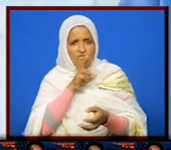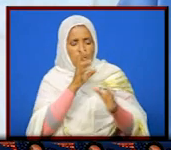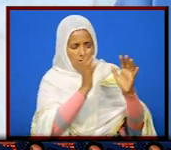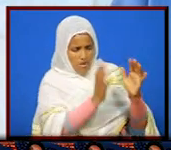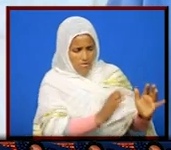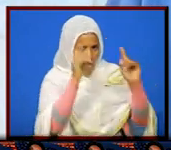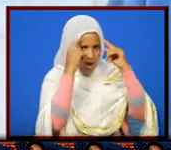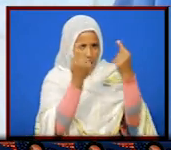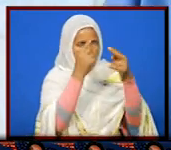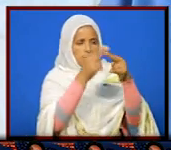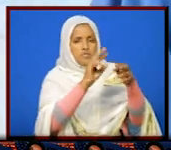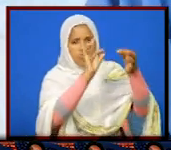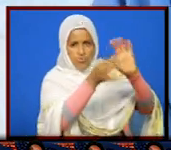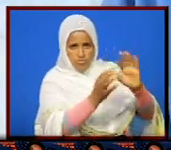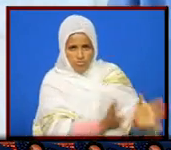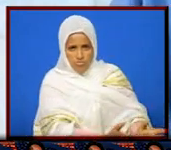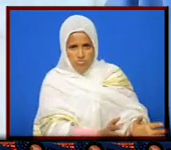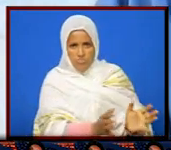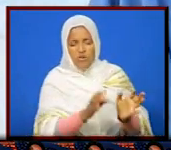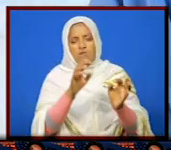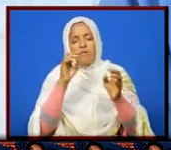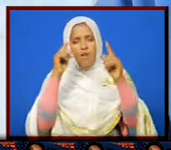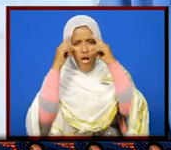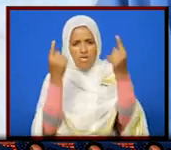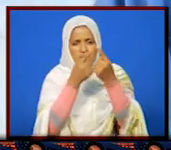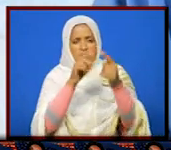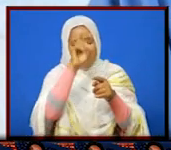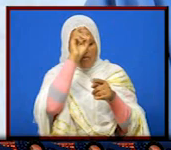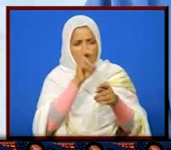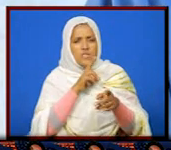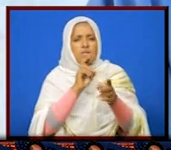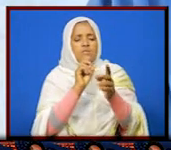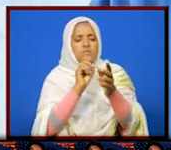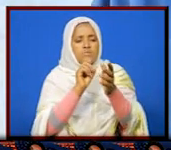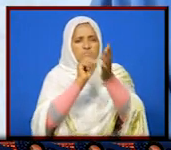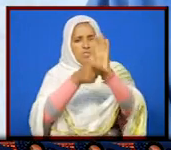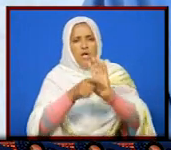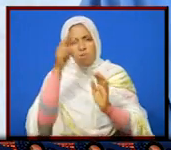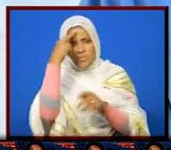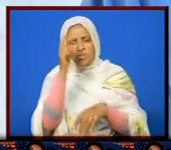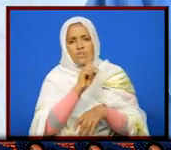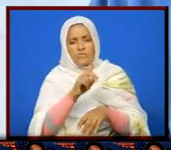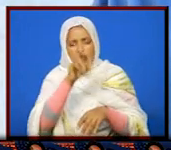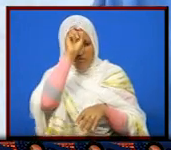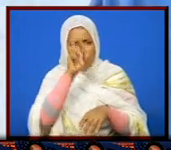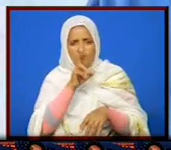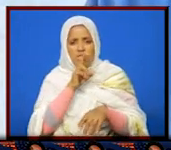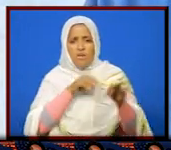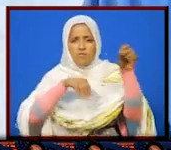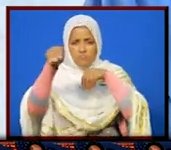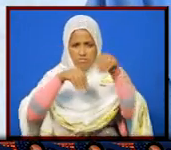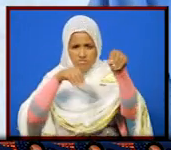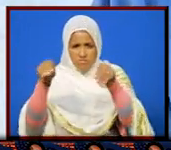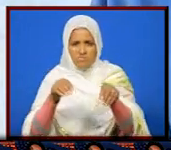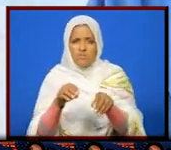በኩል ፍየል ማለት ሀጣን ማለት ነው። ሀጣንን ለምን በፍየል መለሳቸው መሰላቸው ከተባልን ፍየል